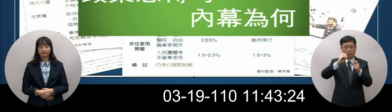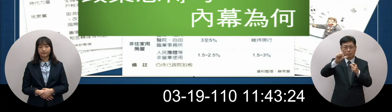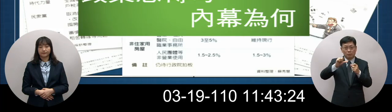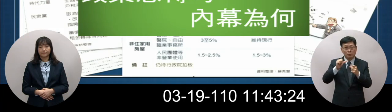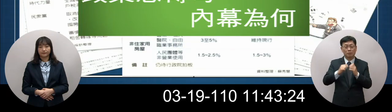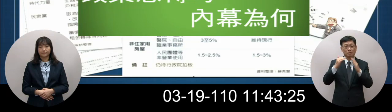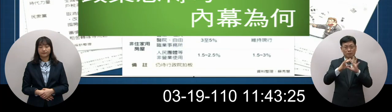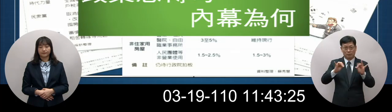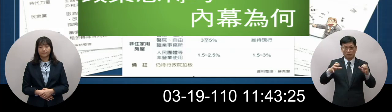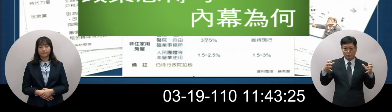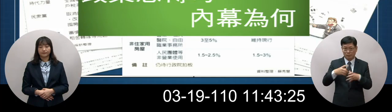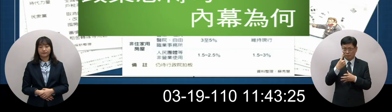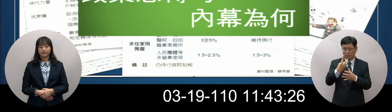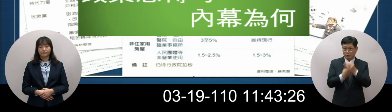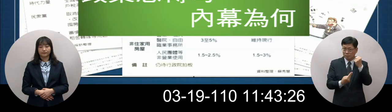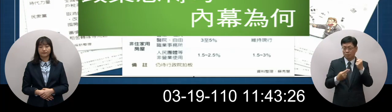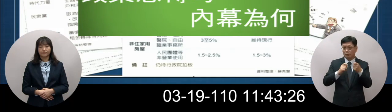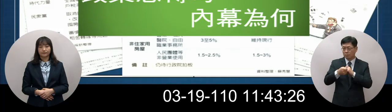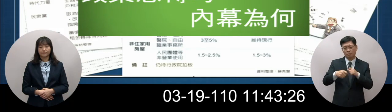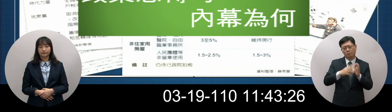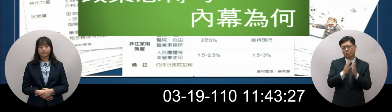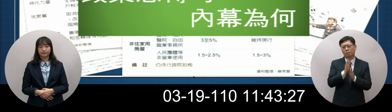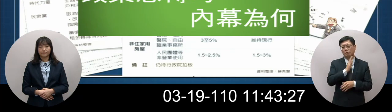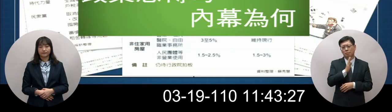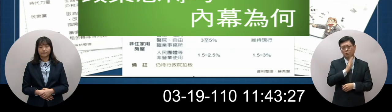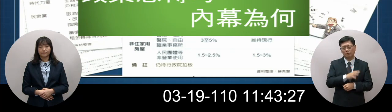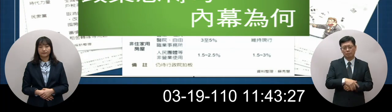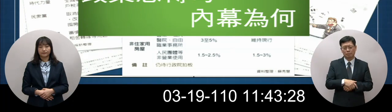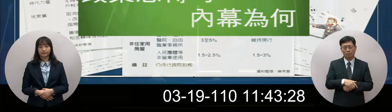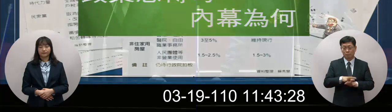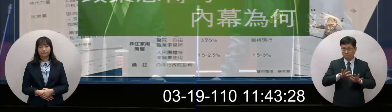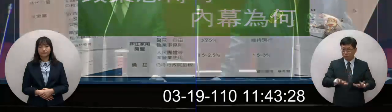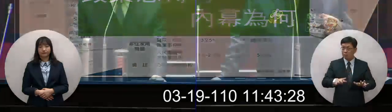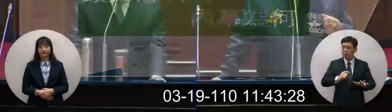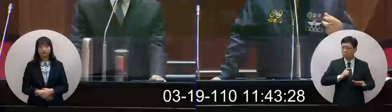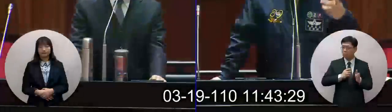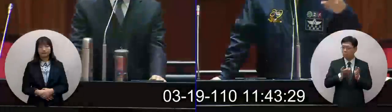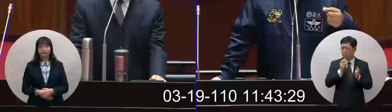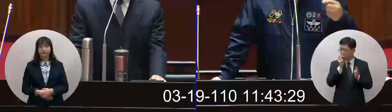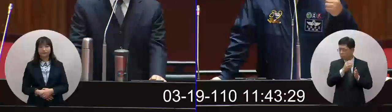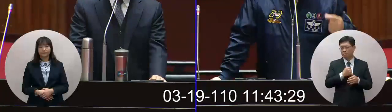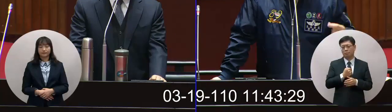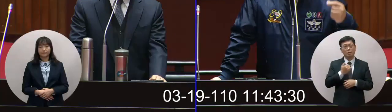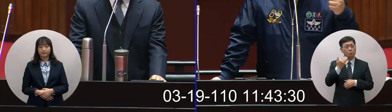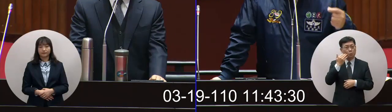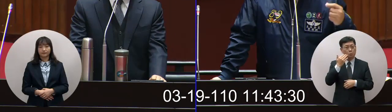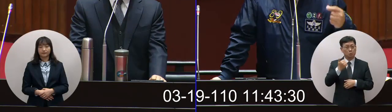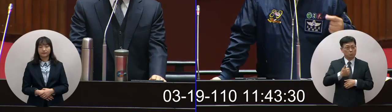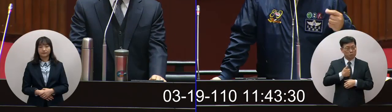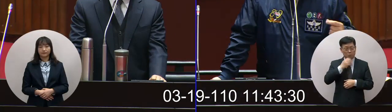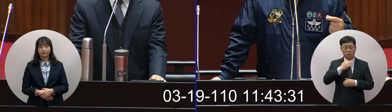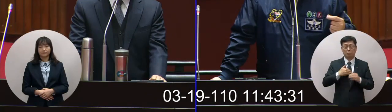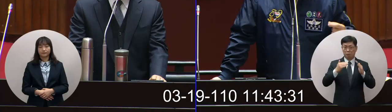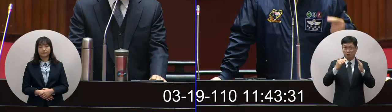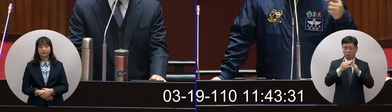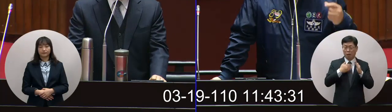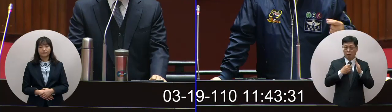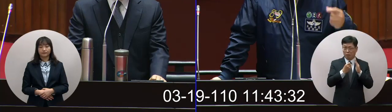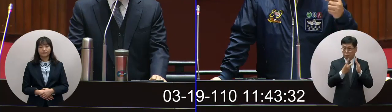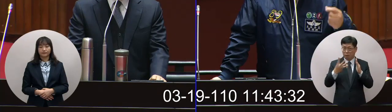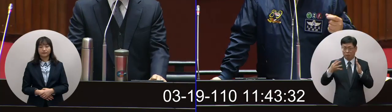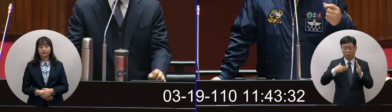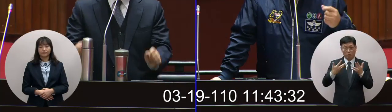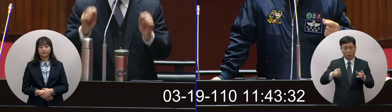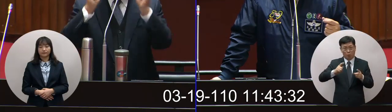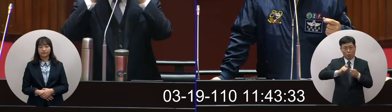是房地合一税，都没有效果、啊、所以本席可以预见，假如没有囤房税来